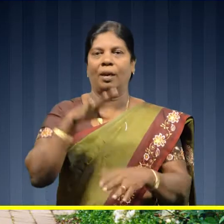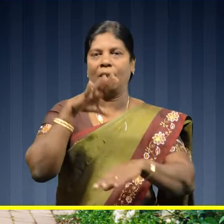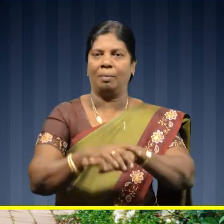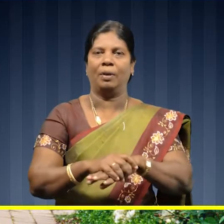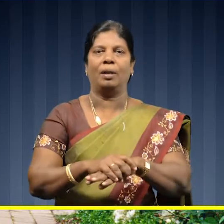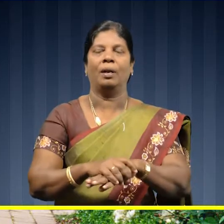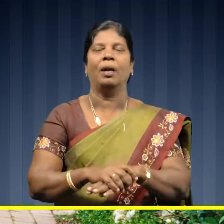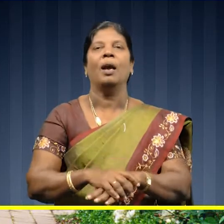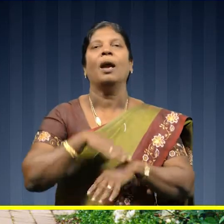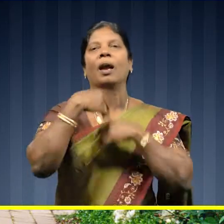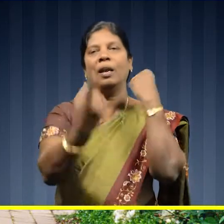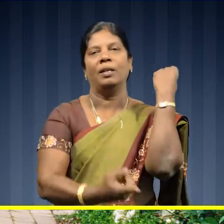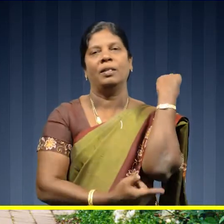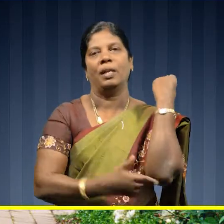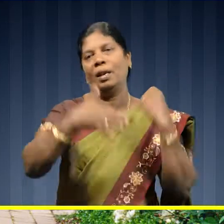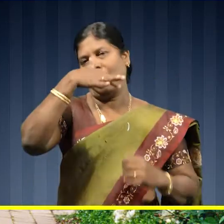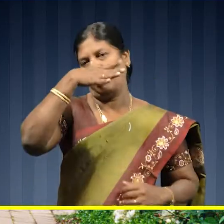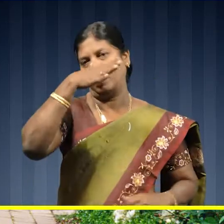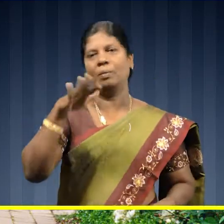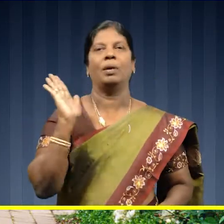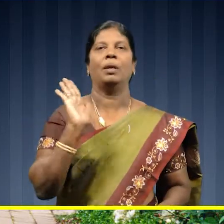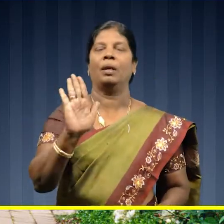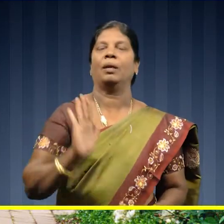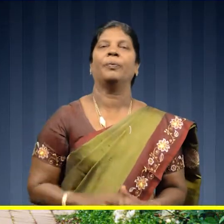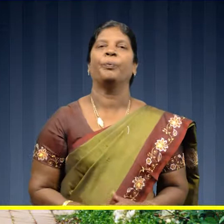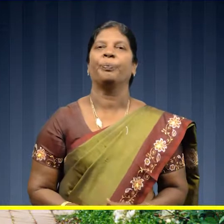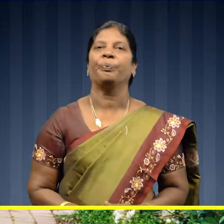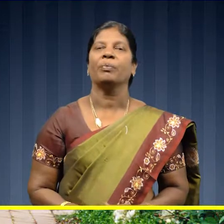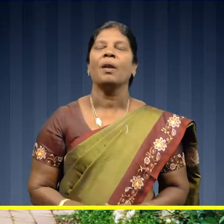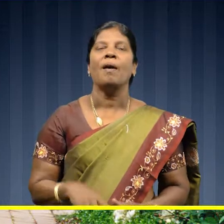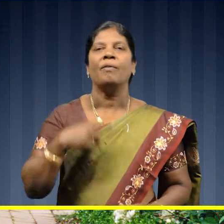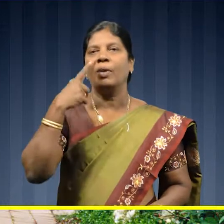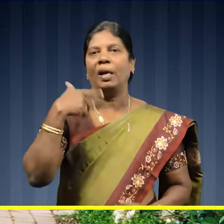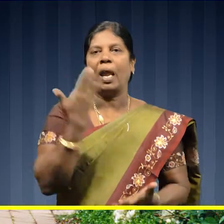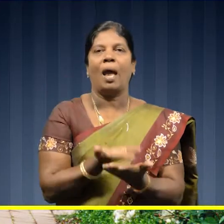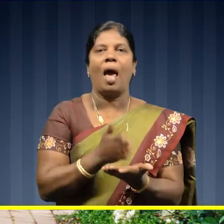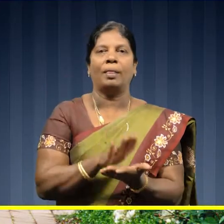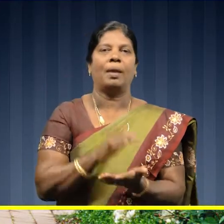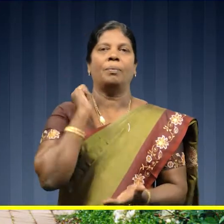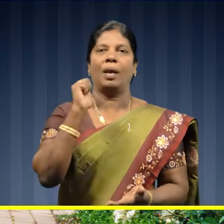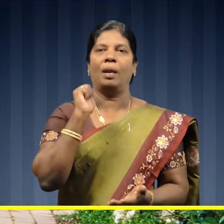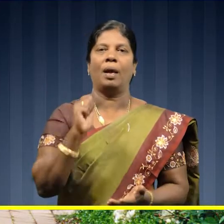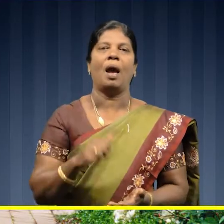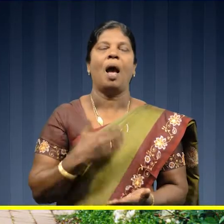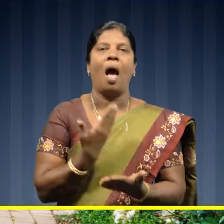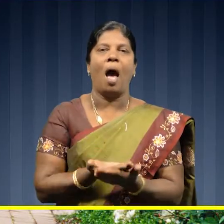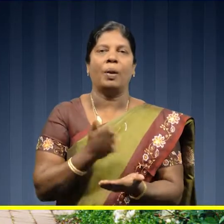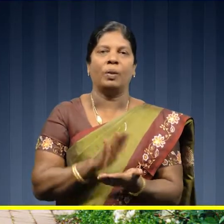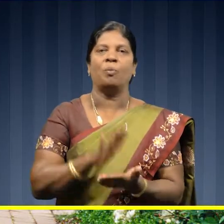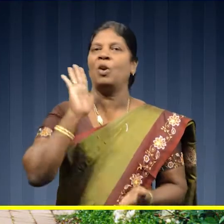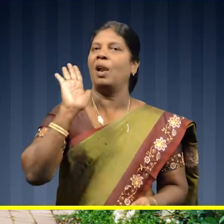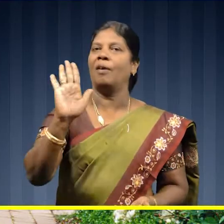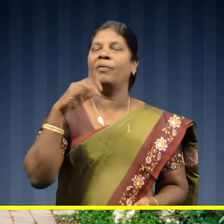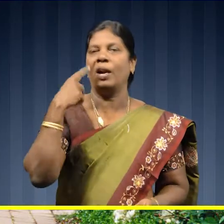என்றால், கடைசியில் ஏமாற்றம்தான் மிஞ்சுகிறது. வாழ்க்கையின் அர்த்தம் என்ன? ஒரு அர்த்தமுள்ள